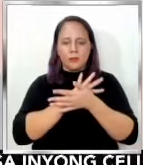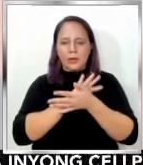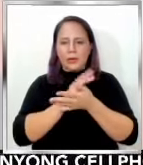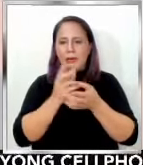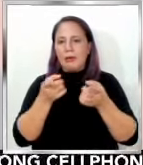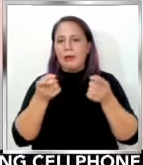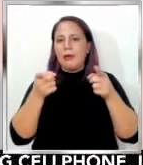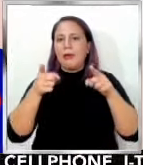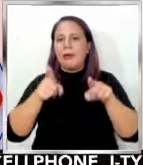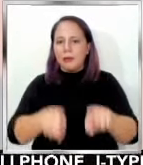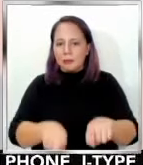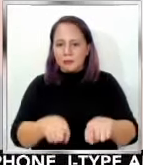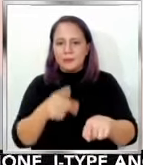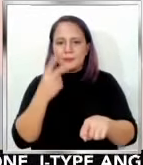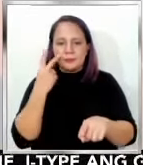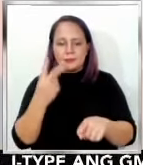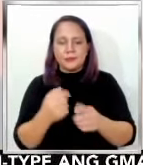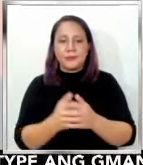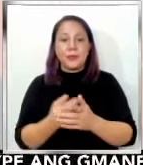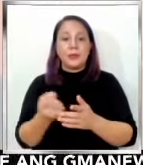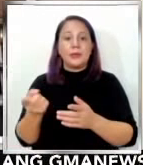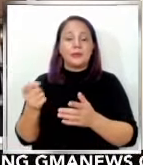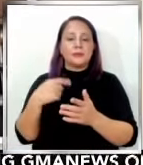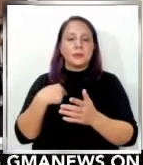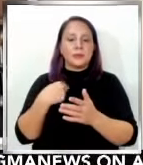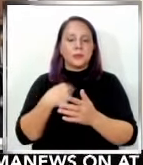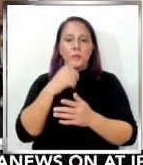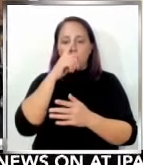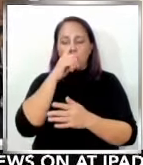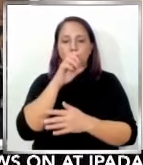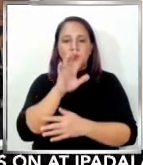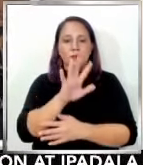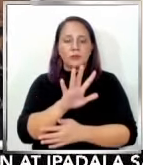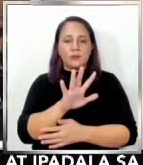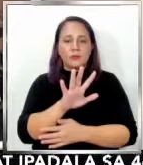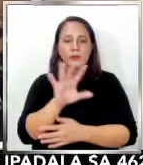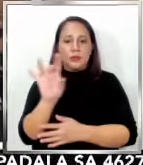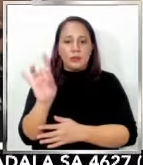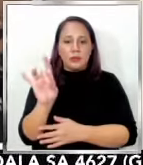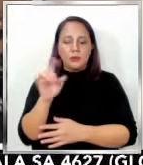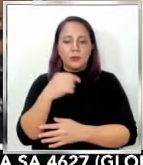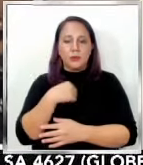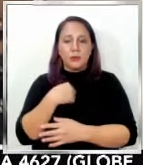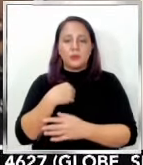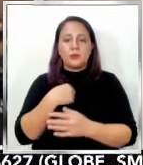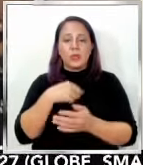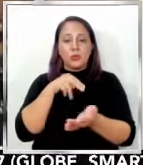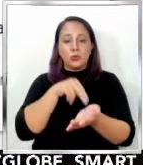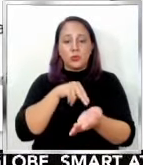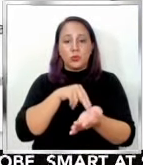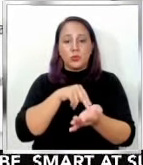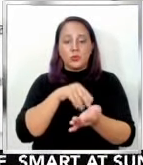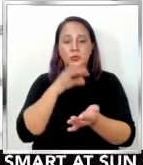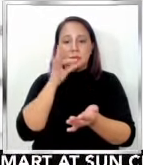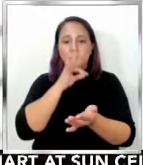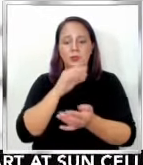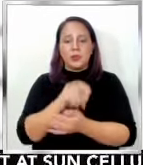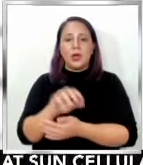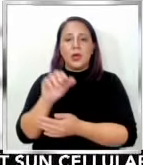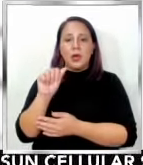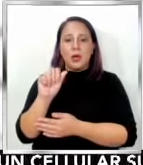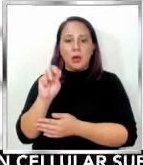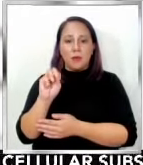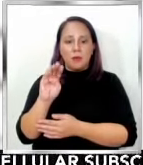trahedya. Ito ang sinapit ng 58 taong gulang na Pinay oncology nurse na si Maria Luningning Ambrosio. Ayon kay